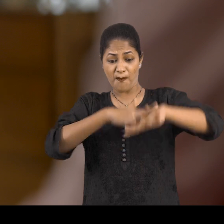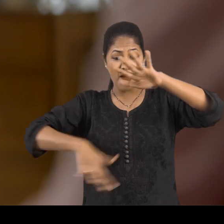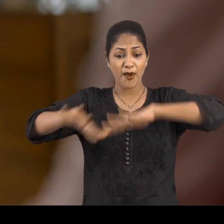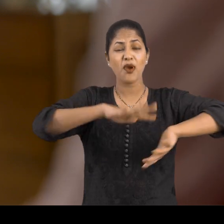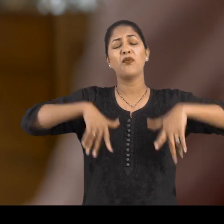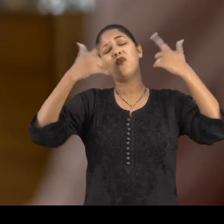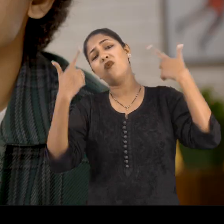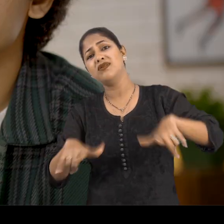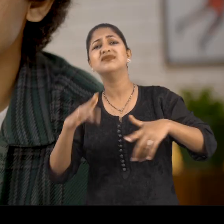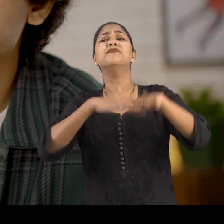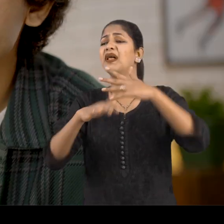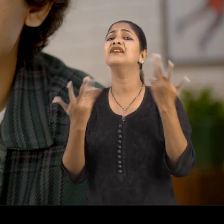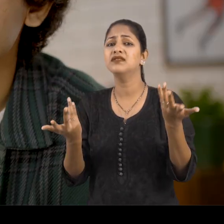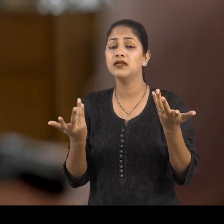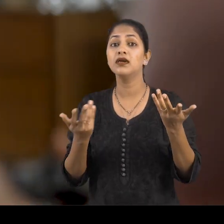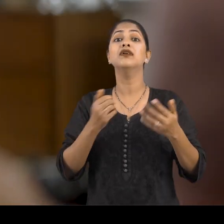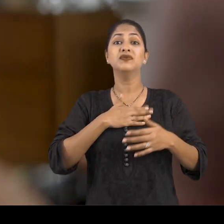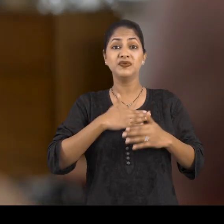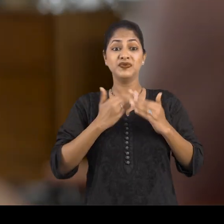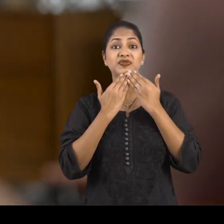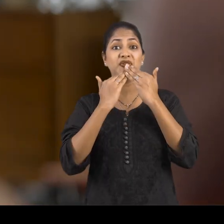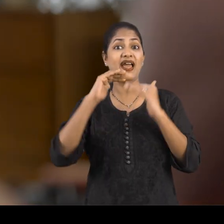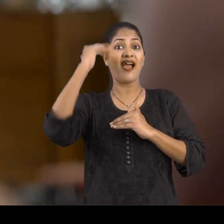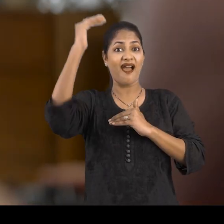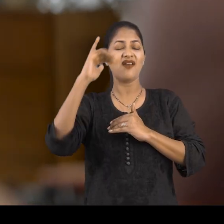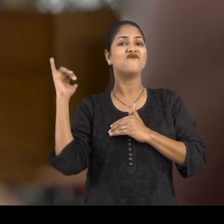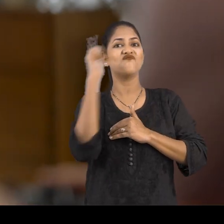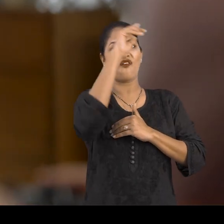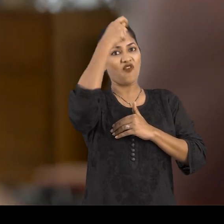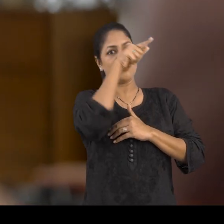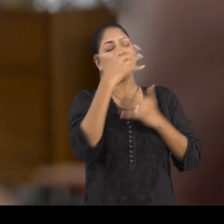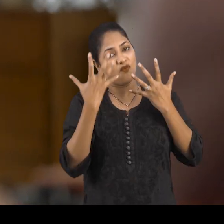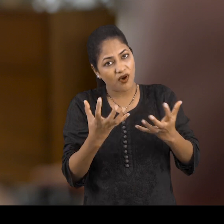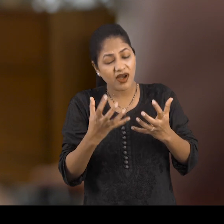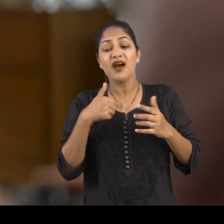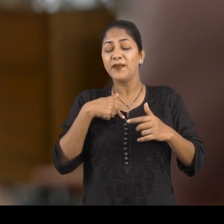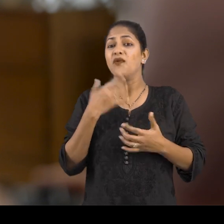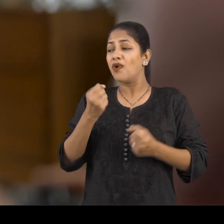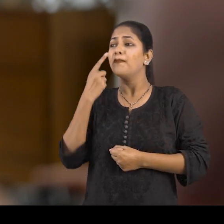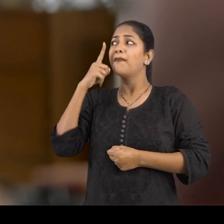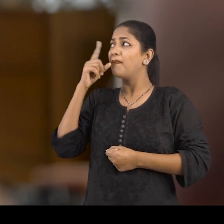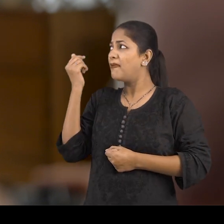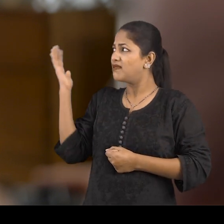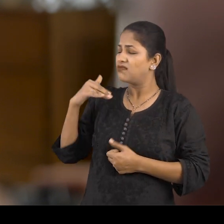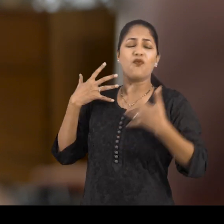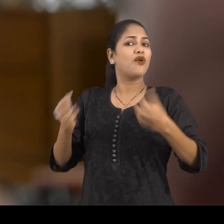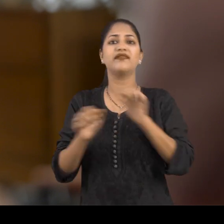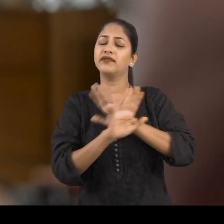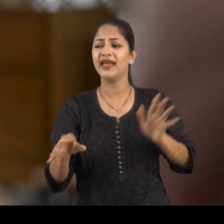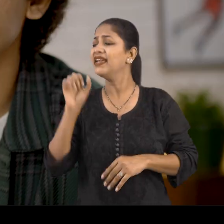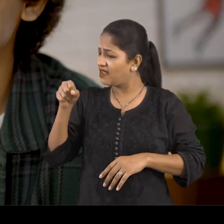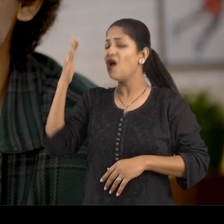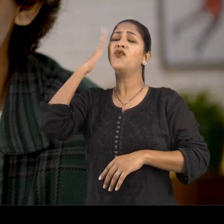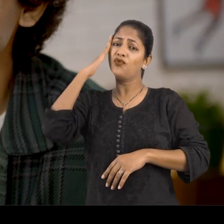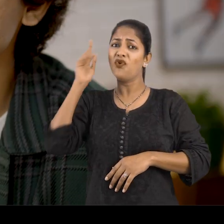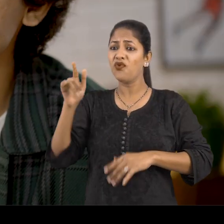என் திட்டம் எல்லாம் வீணா போயிடுச்சு. என்ன திட்டம் அது? ஹையர் ஸ்டடீஸ்க்காக வெளிநாட்டுக்கு போலான்னு இருந்தேன். ஆனா பேரண்ட்ஸ் கிட்ட இருந்து பணம் வாங்க எனக்கு விருப்பம்